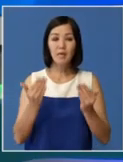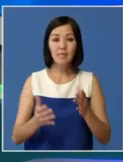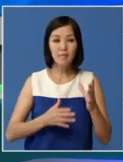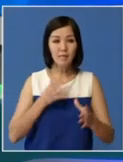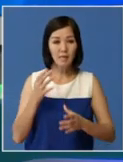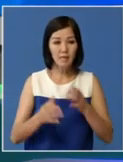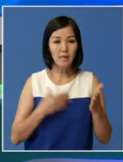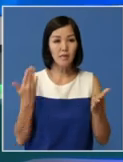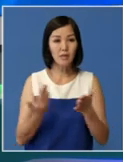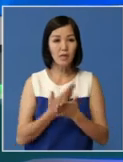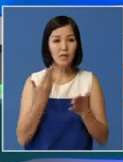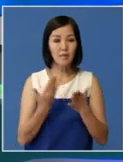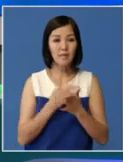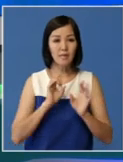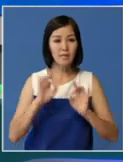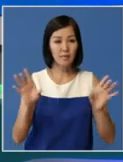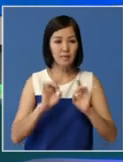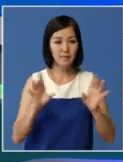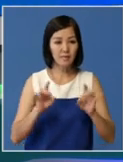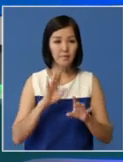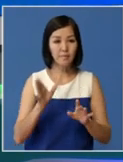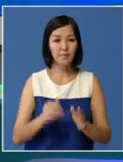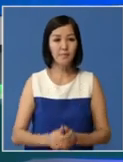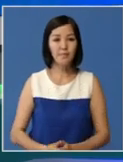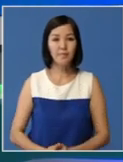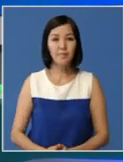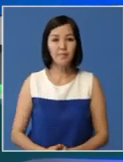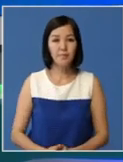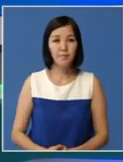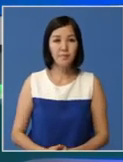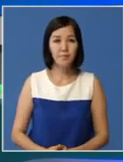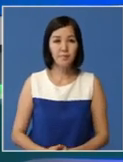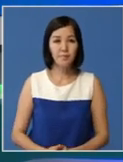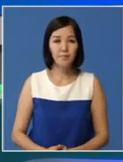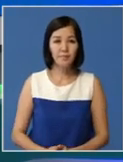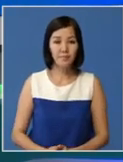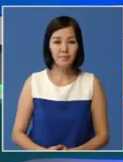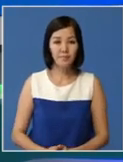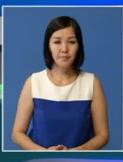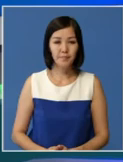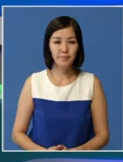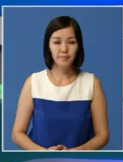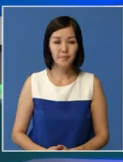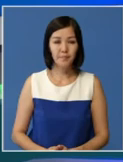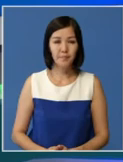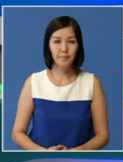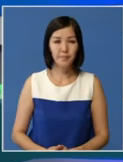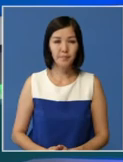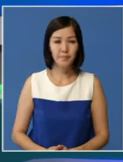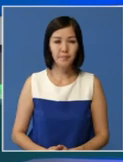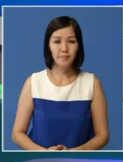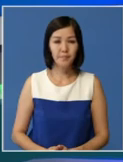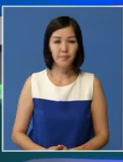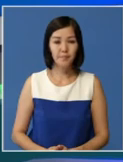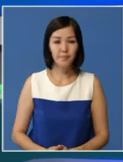Әлемдегі ең бай адамдардың тізімі жаңарды. Қытайда су тасқынан 61 адам көз жұмды. Жаханда болып жатқан